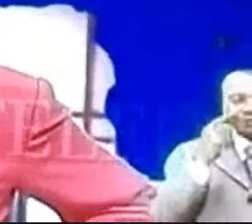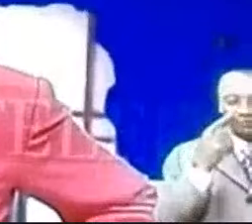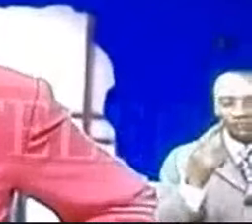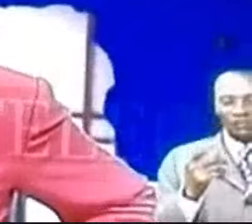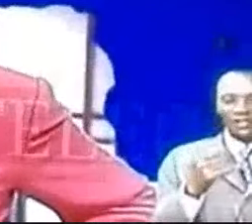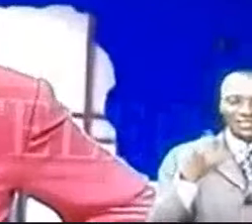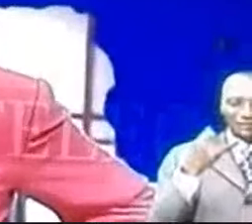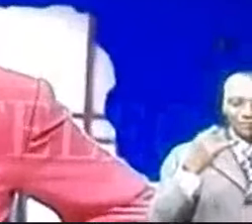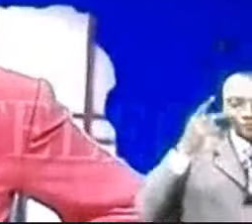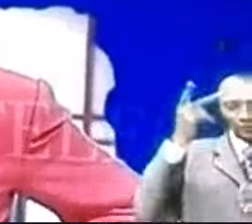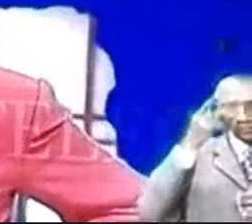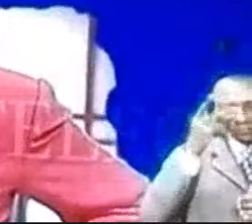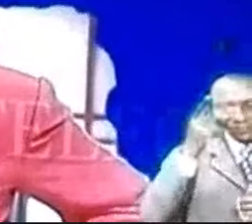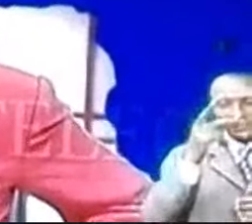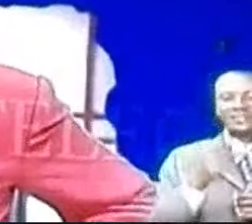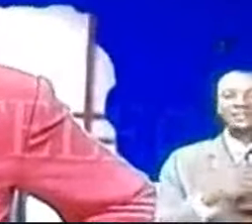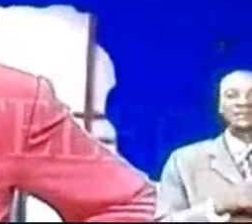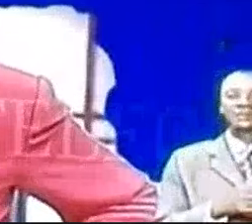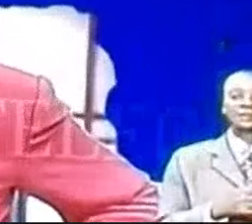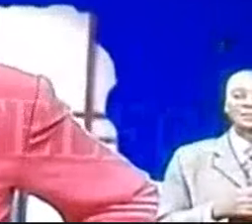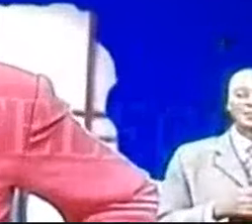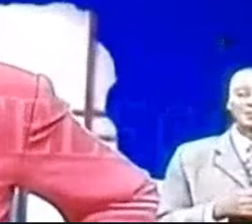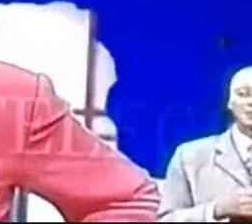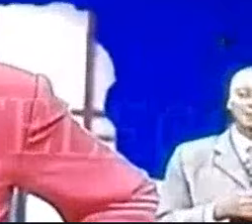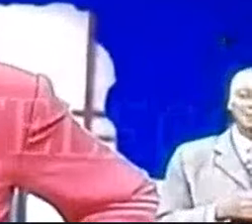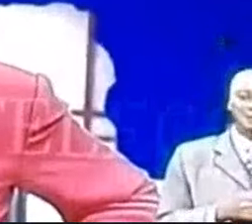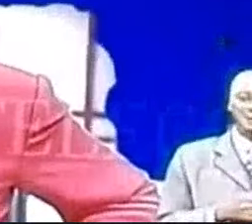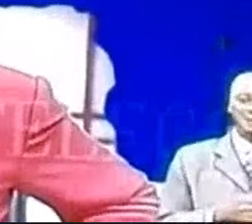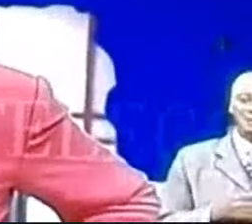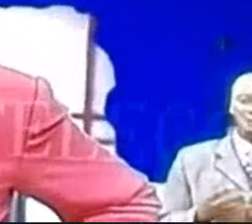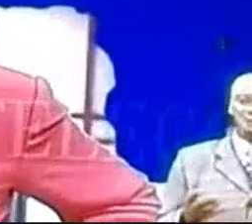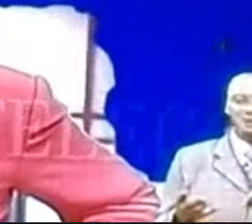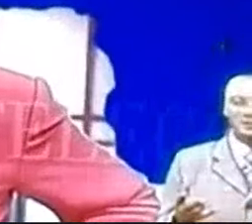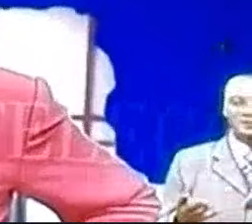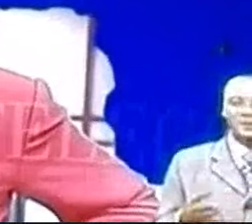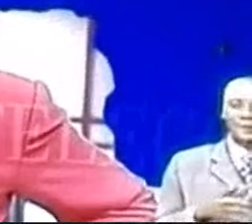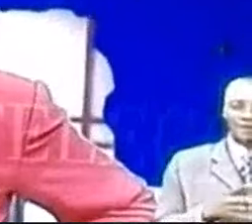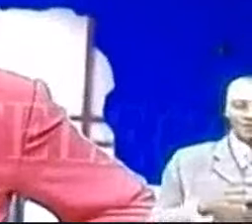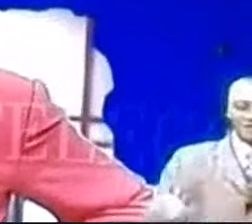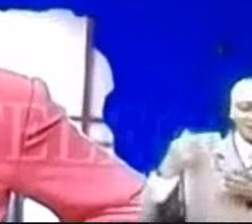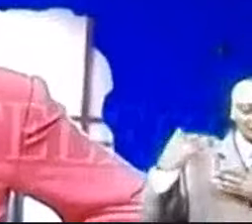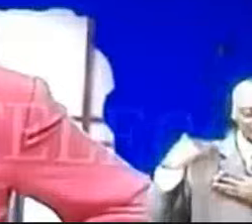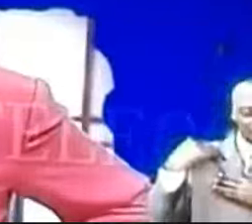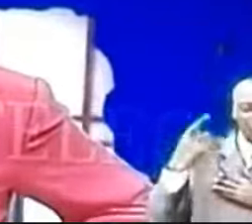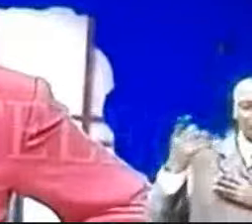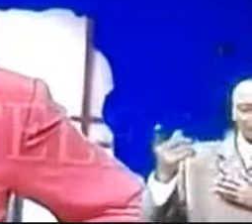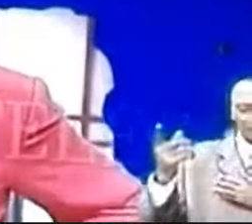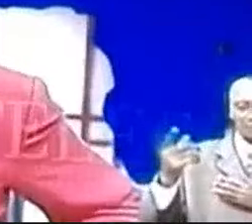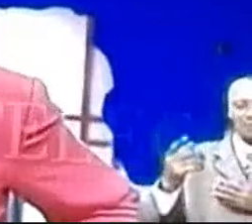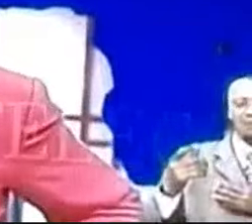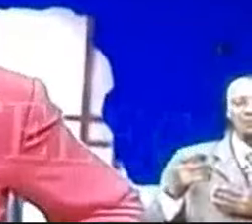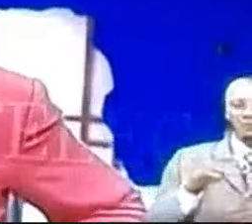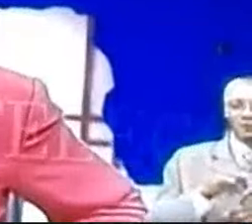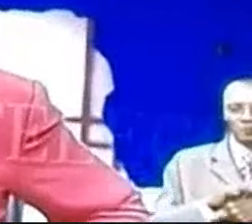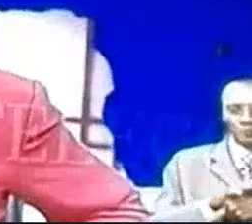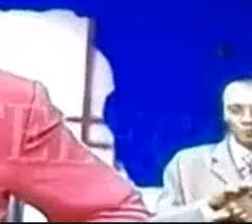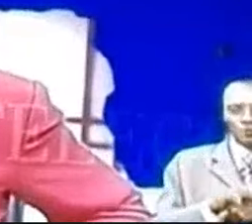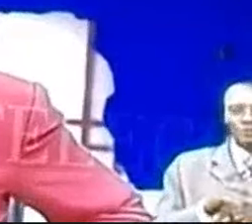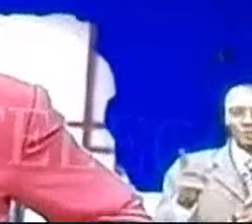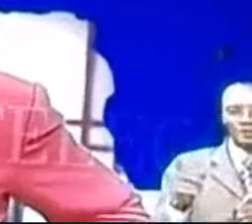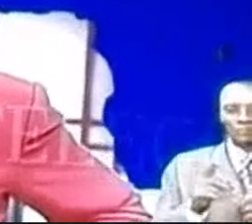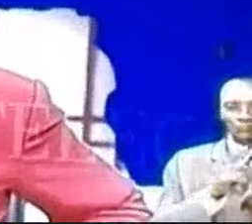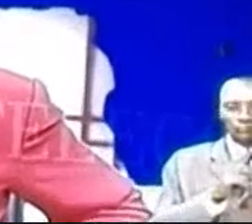politique et en pignon sur rue comptée parmi ses cadres un personnage aussi problématique